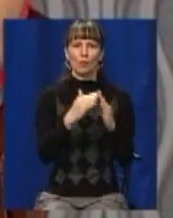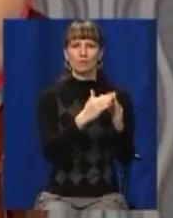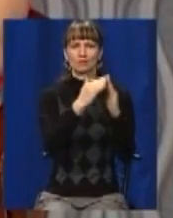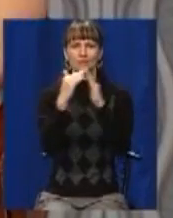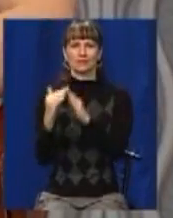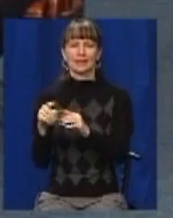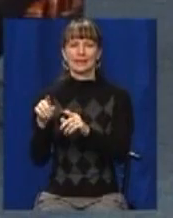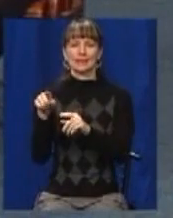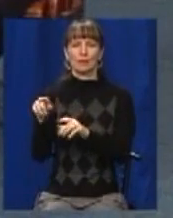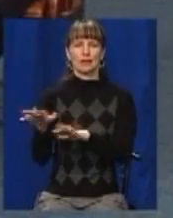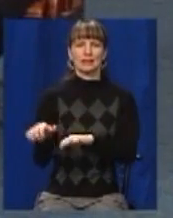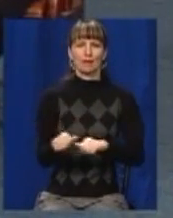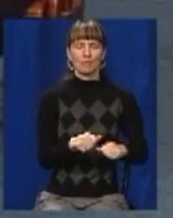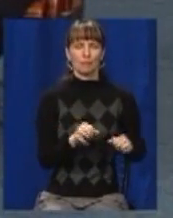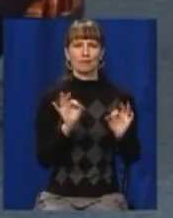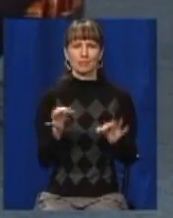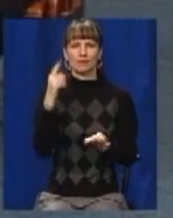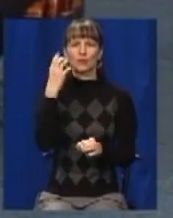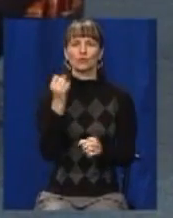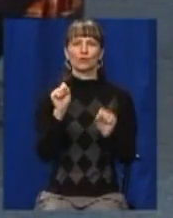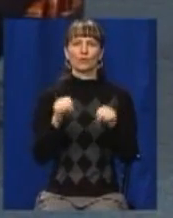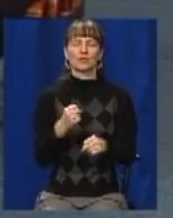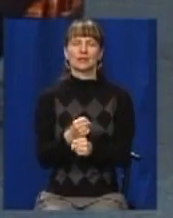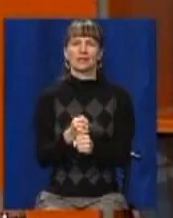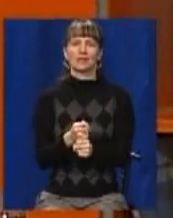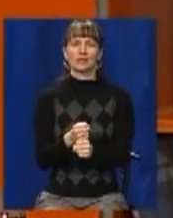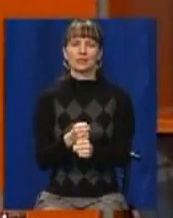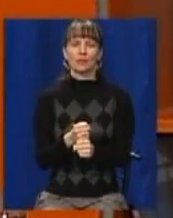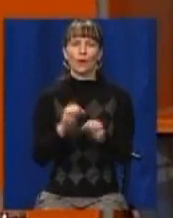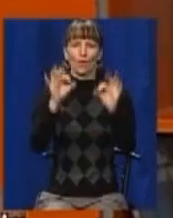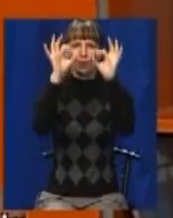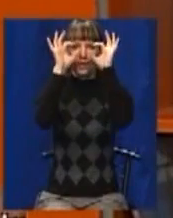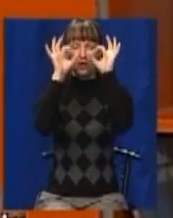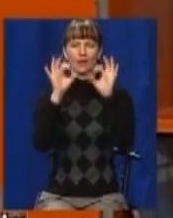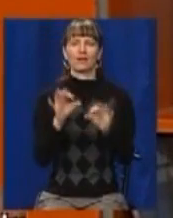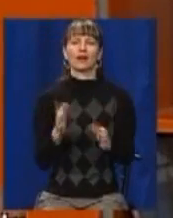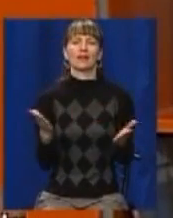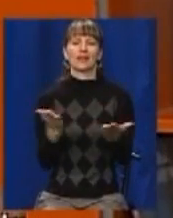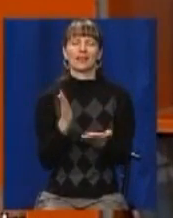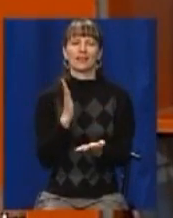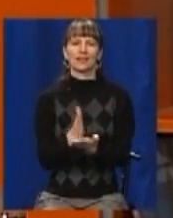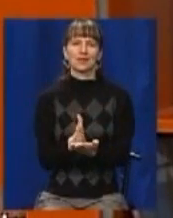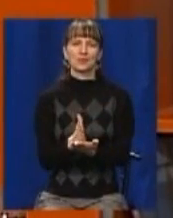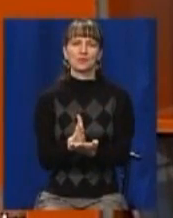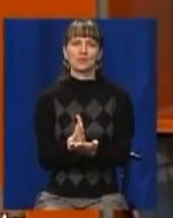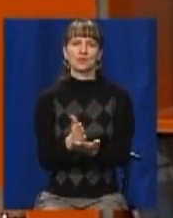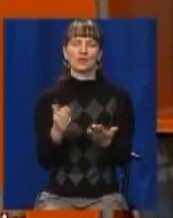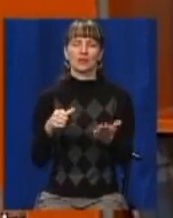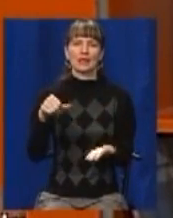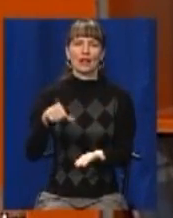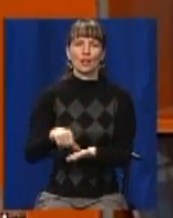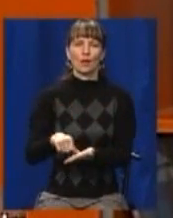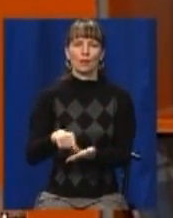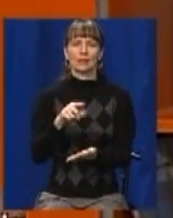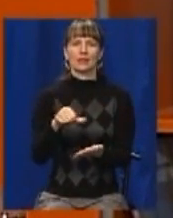прилітає, тебе забирає. Я правильно розумію? Так, а ще можна зробити окуляри, в яких є якась кнопка,